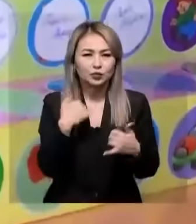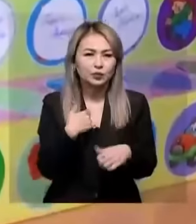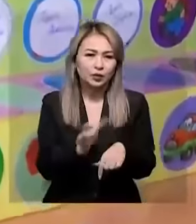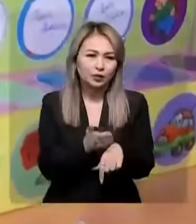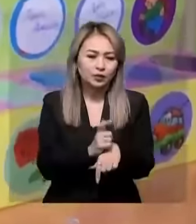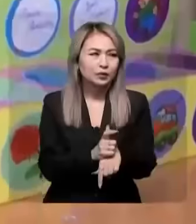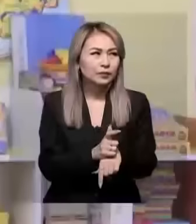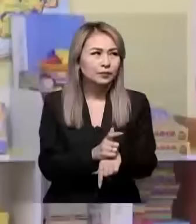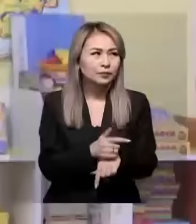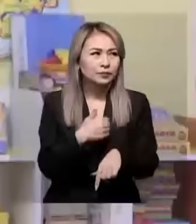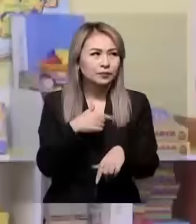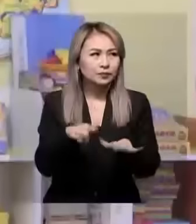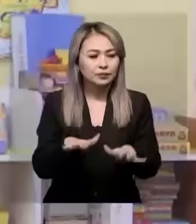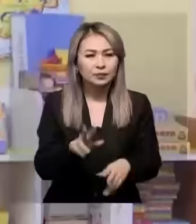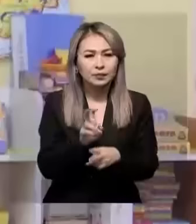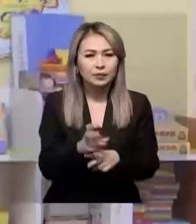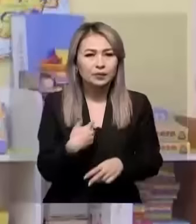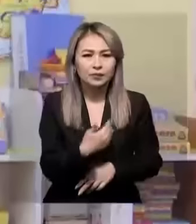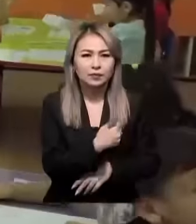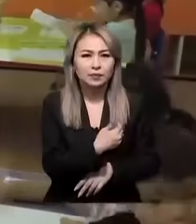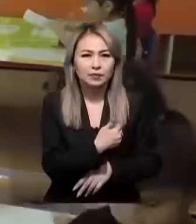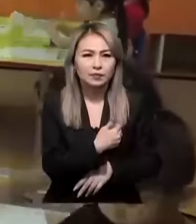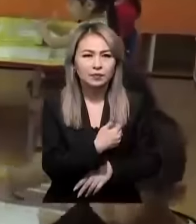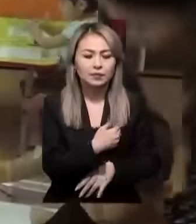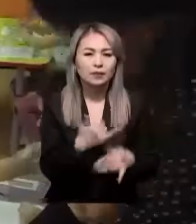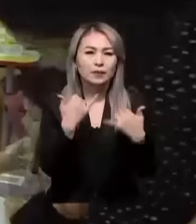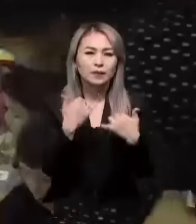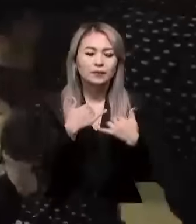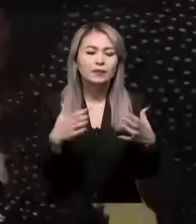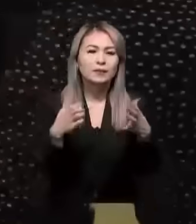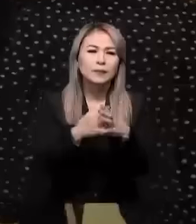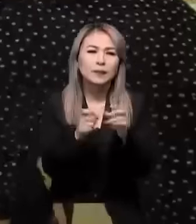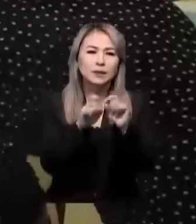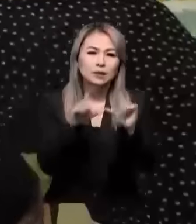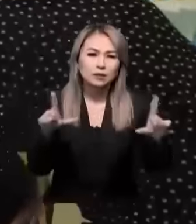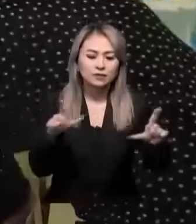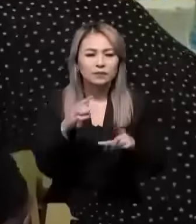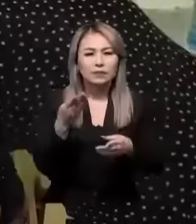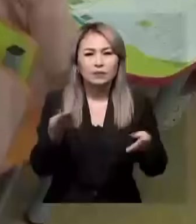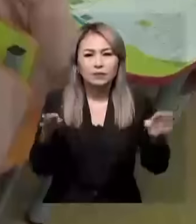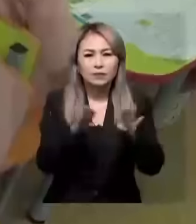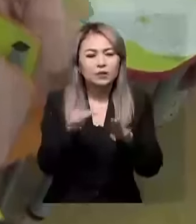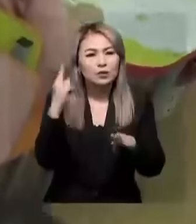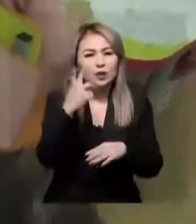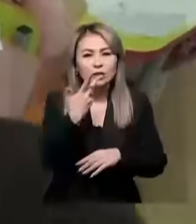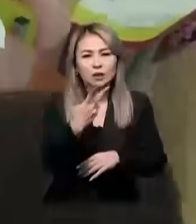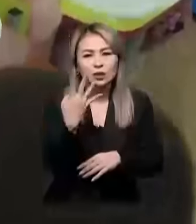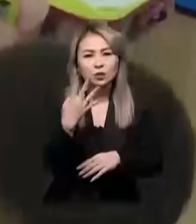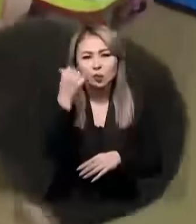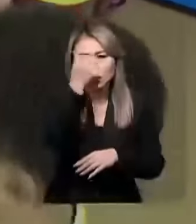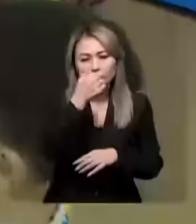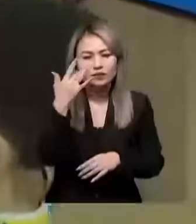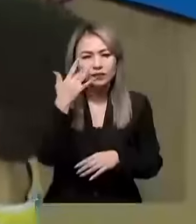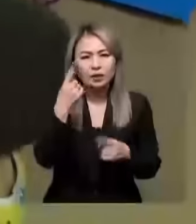осы немеремнің осы балабақшаға барғанын жақсы көрем. Мектеп жанынан ашылған балабақшалардың жабылатындығы 3-4 жылдан бері айтылып